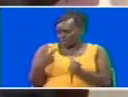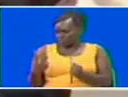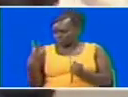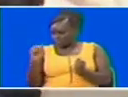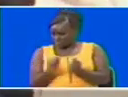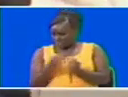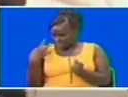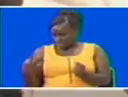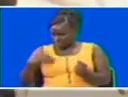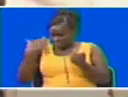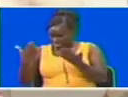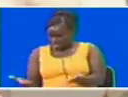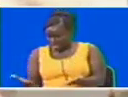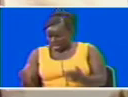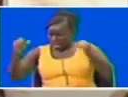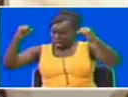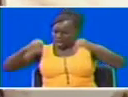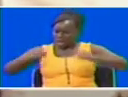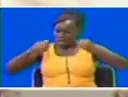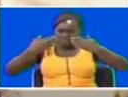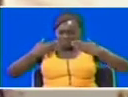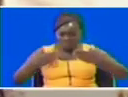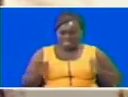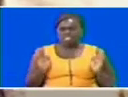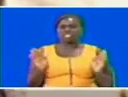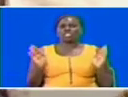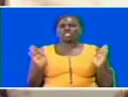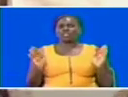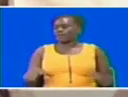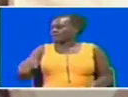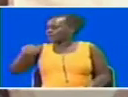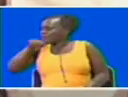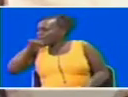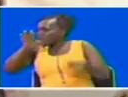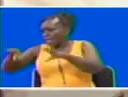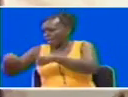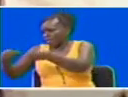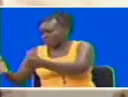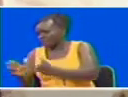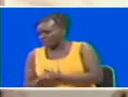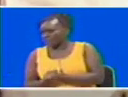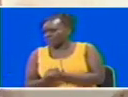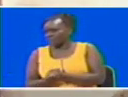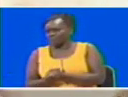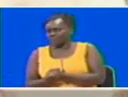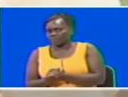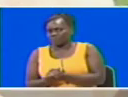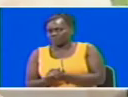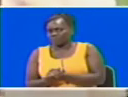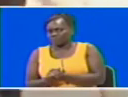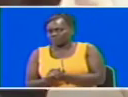2012-2013. Na tukasikizana vizuri, Raila apatiwe, na hivyo nangaine